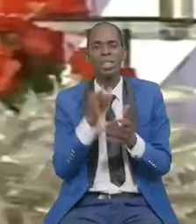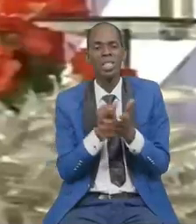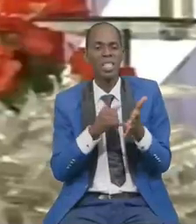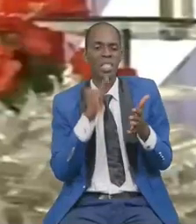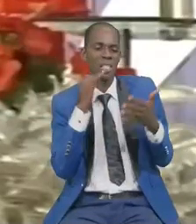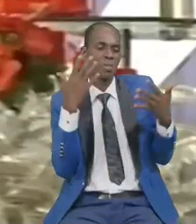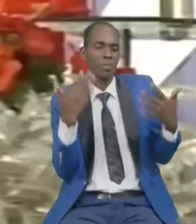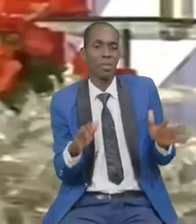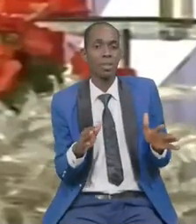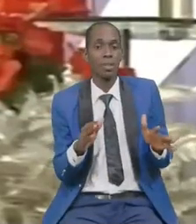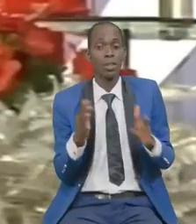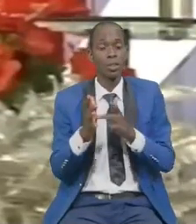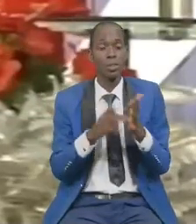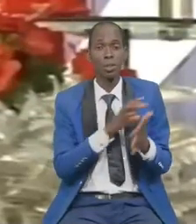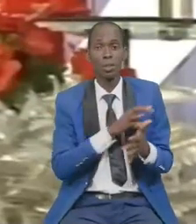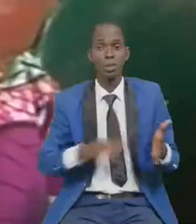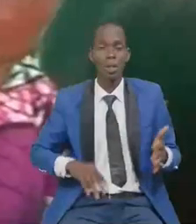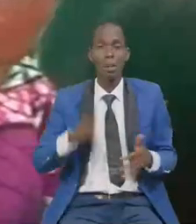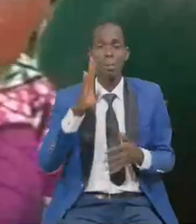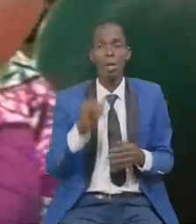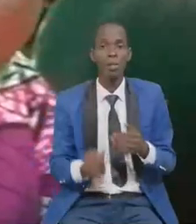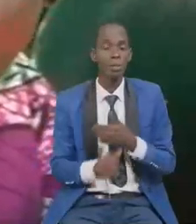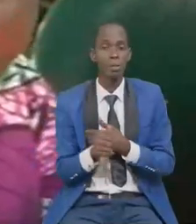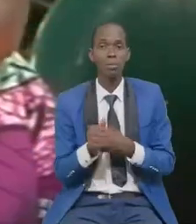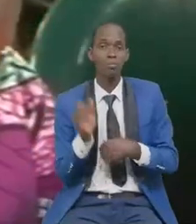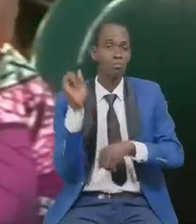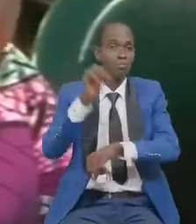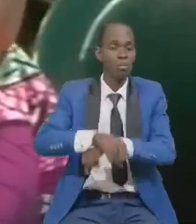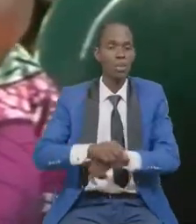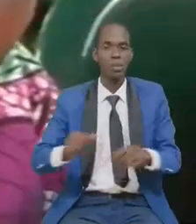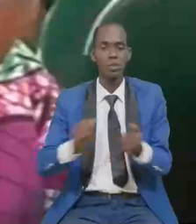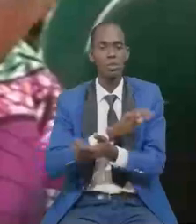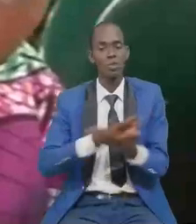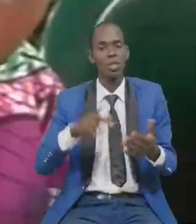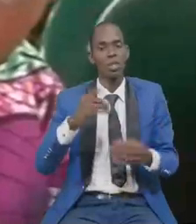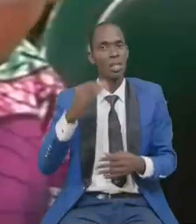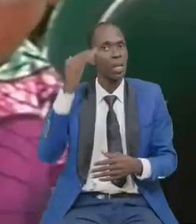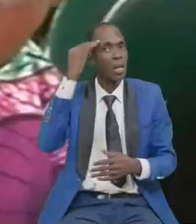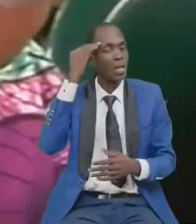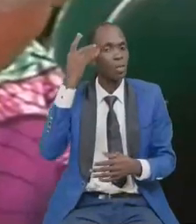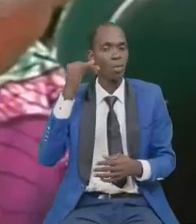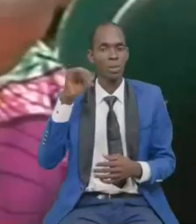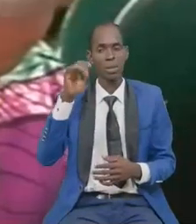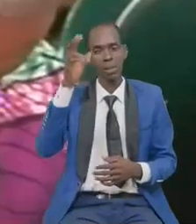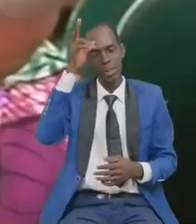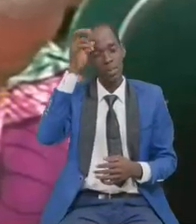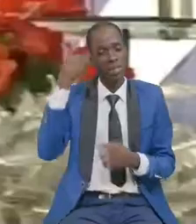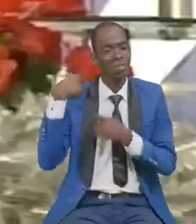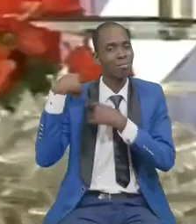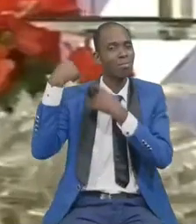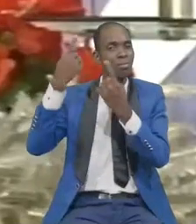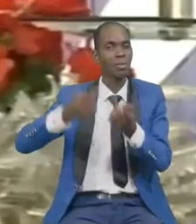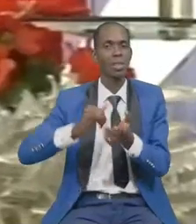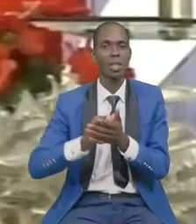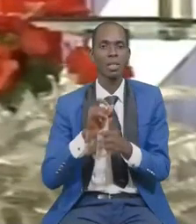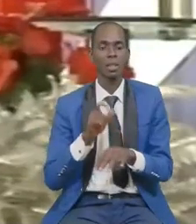par un coup mortel, a écrasé la tête de Satan. Et depuis ce temps, chaque